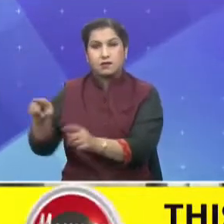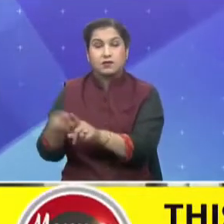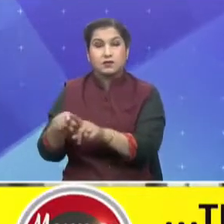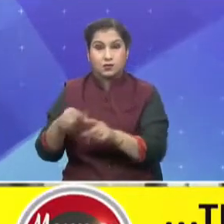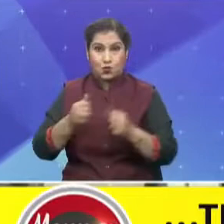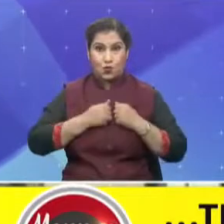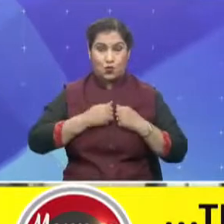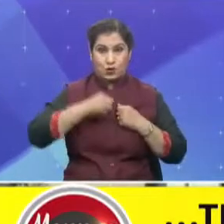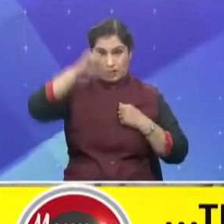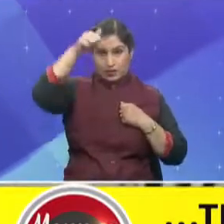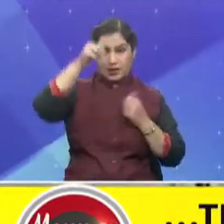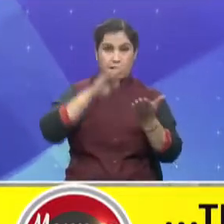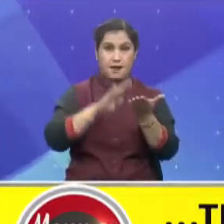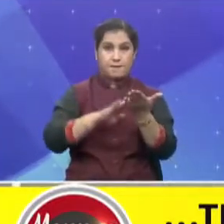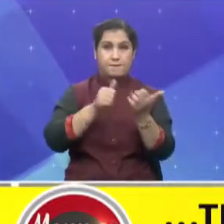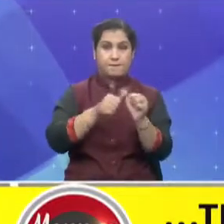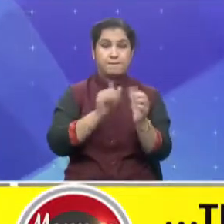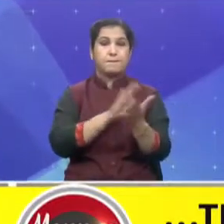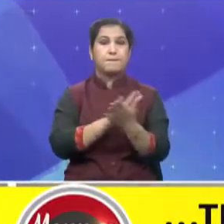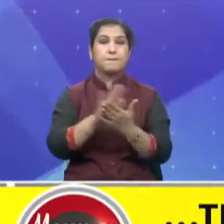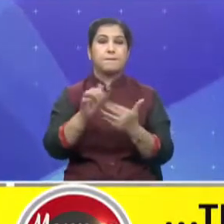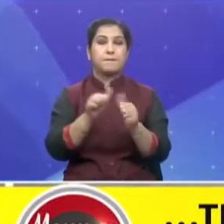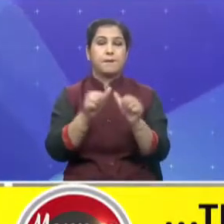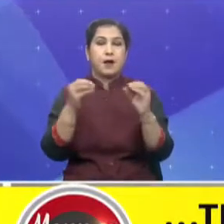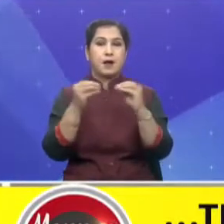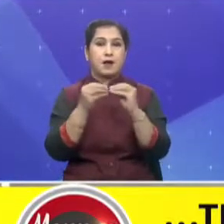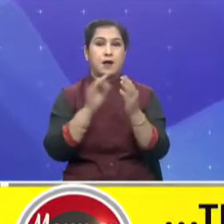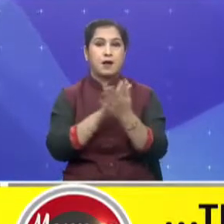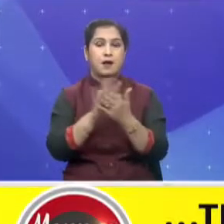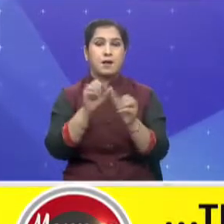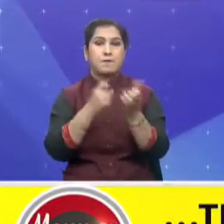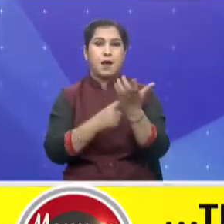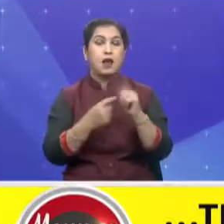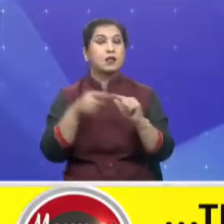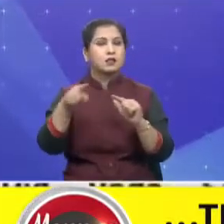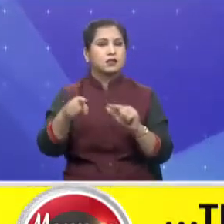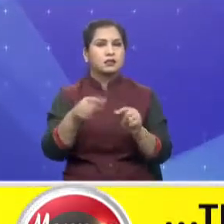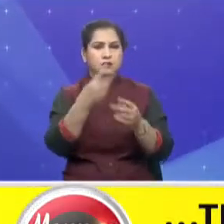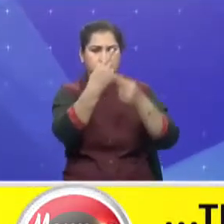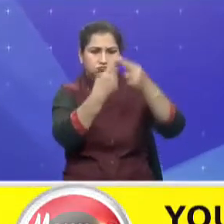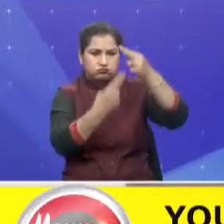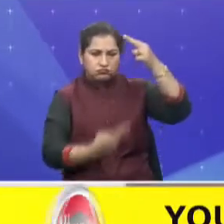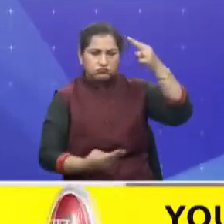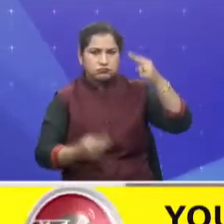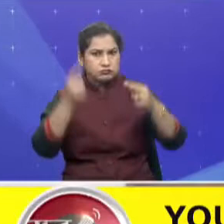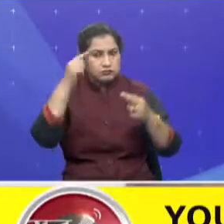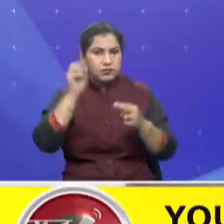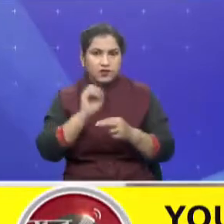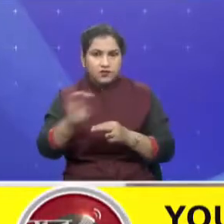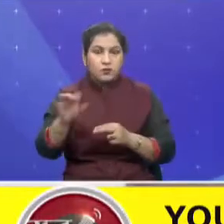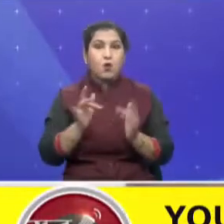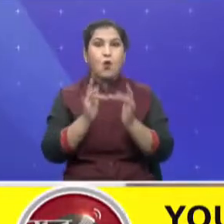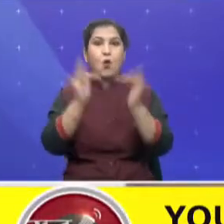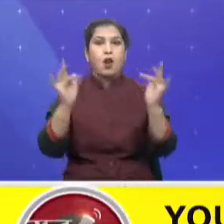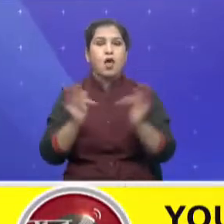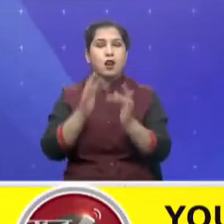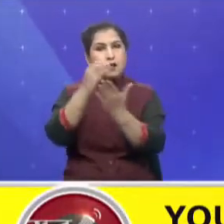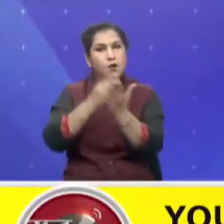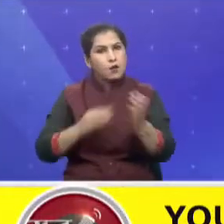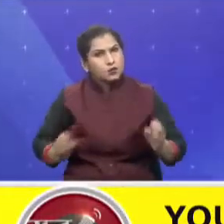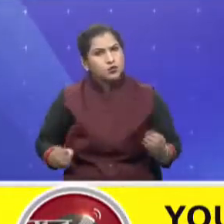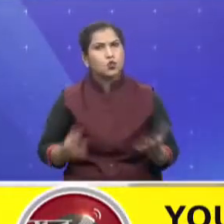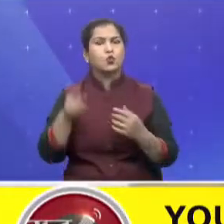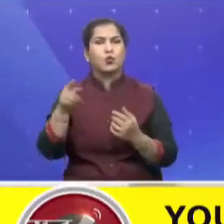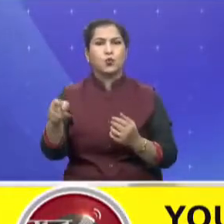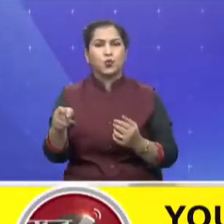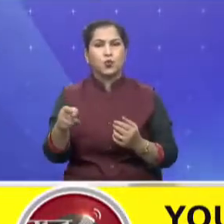महाभारत के महत्व से परिचित कराने के लिए ऑनलाइन कोर्स शुरू किया है। आप ये जानकर हैरान रह जाएंगे कि